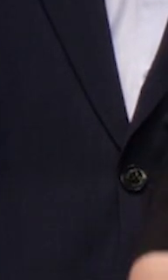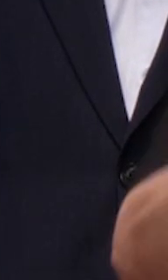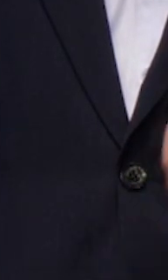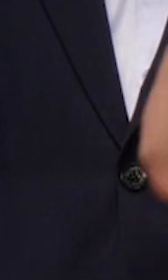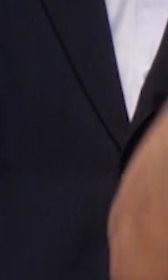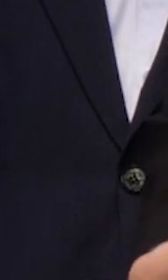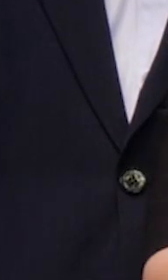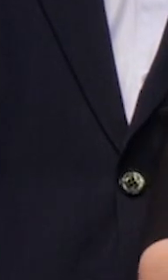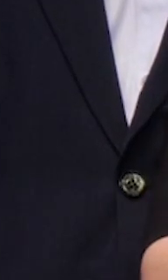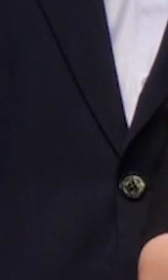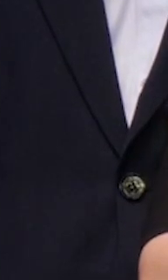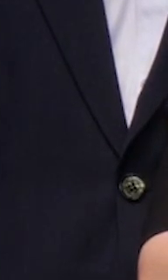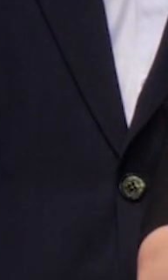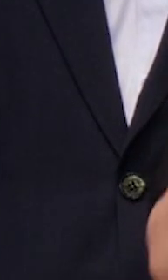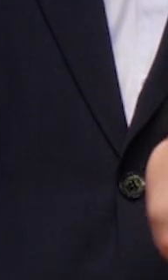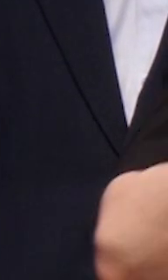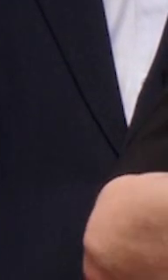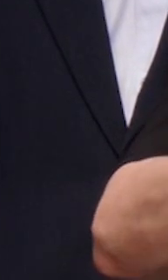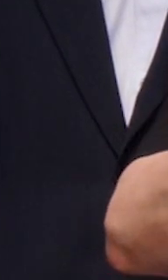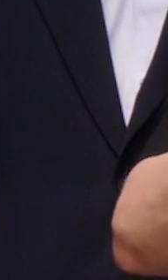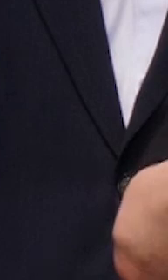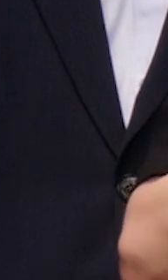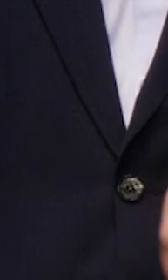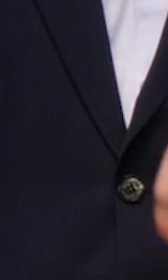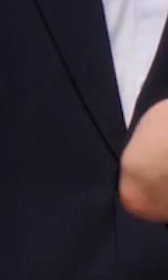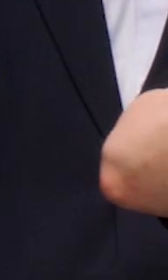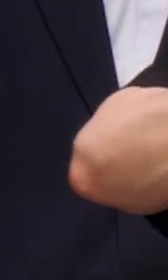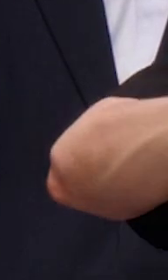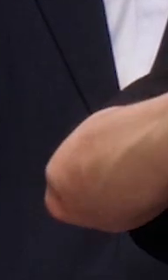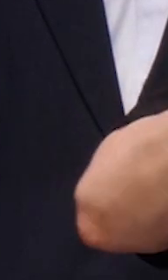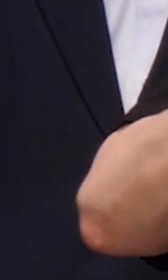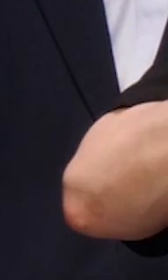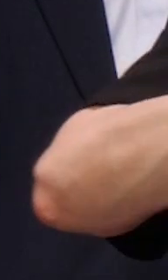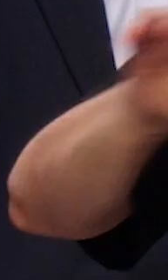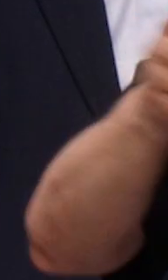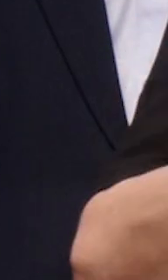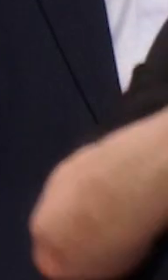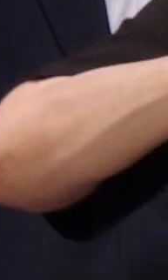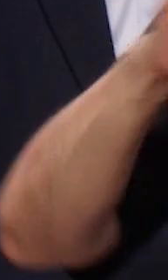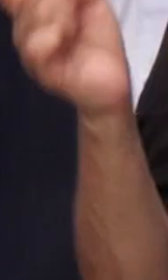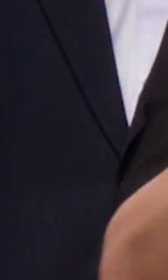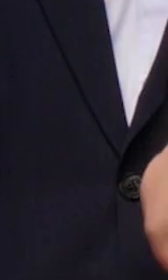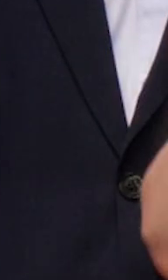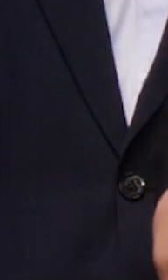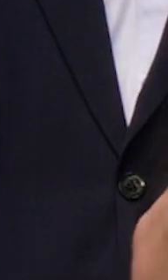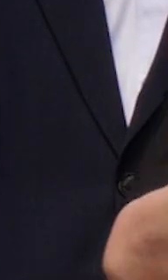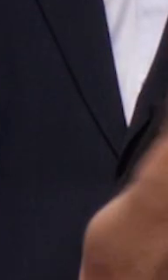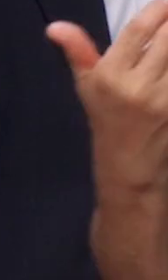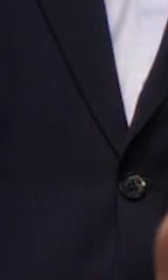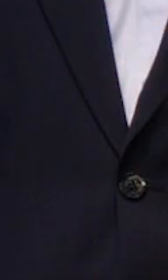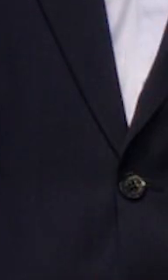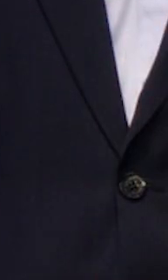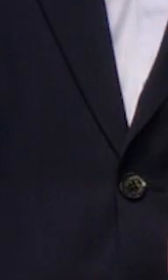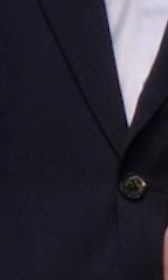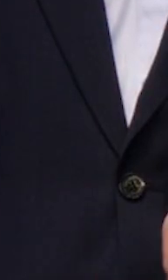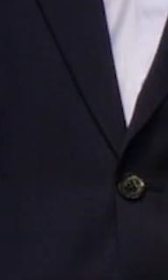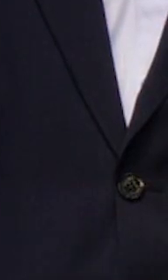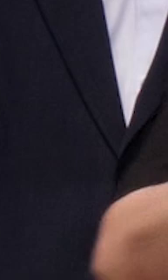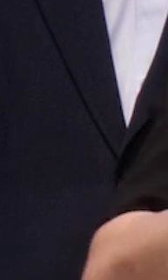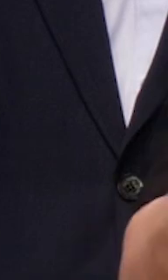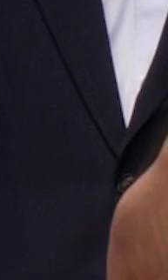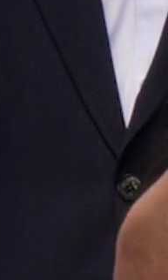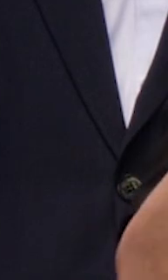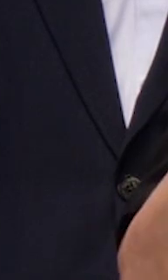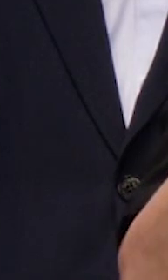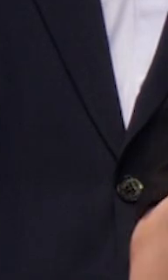사회는 후쿠시마 방류수 문제로 극심한 정쟁에 휘말려 있습니다. 이런 대립과 반목이 진정 국민